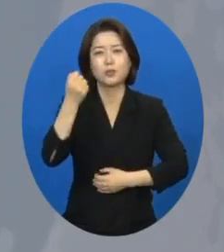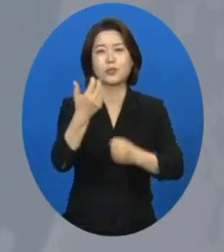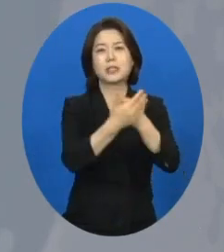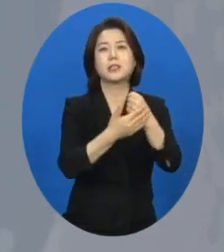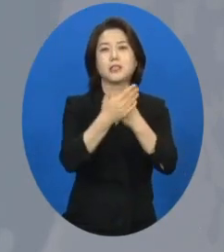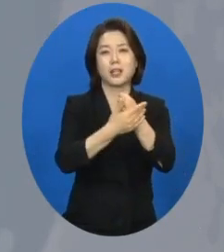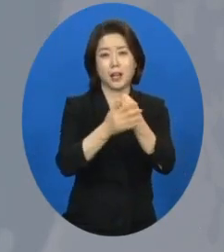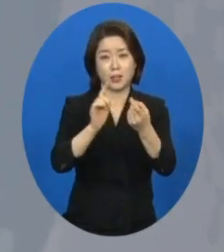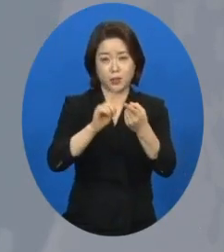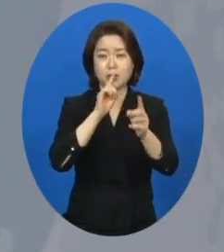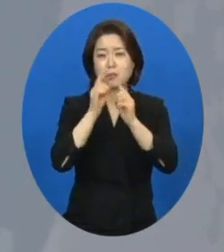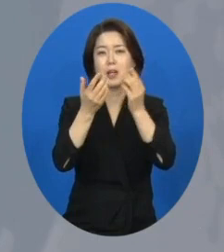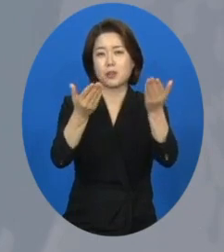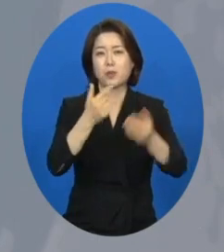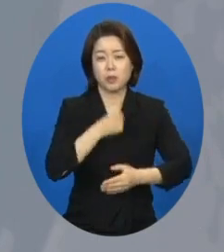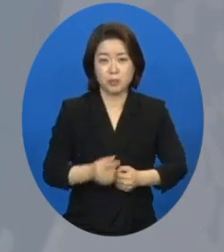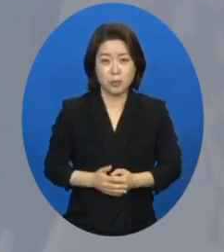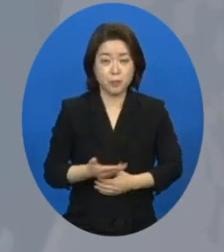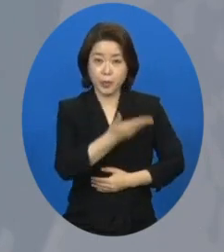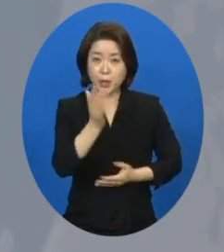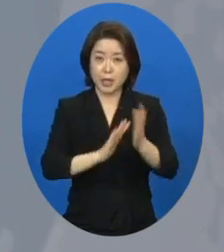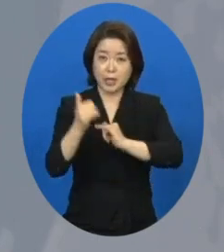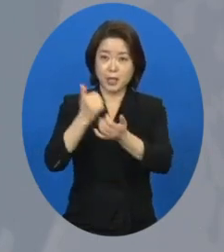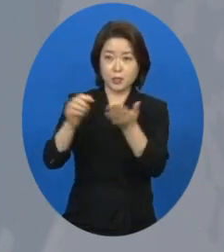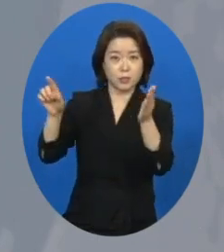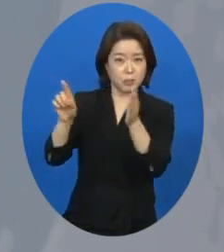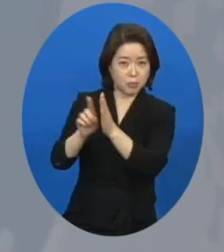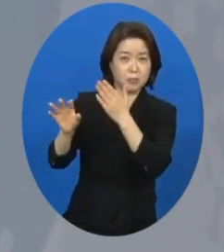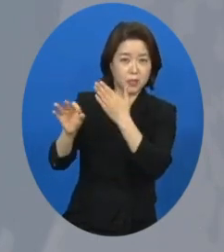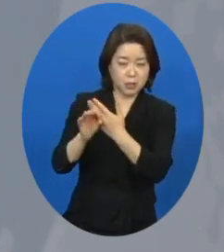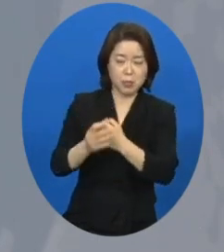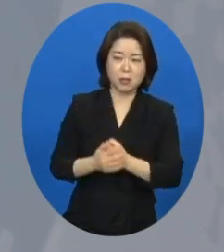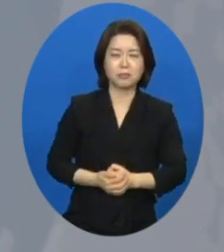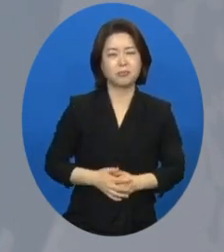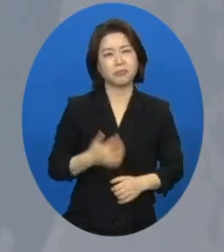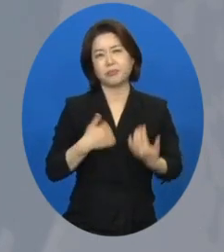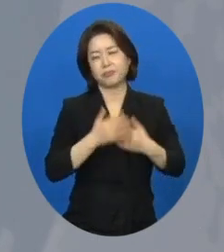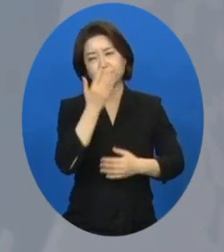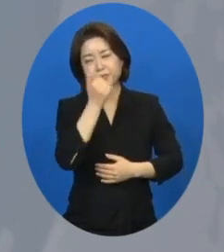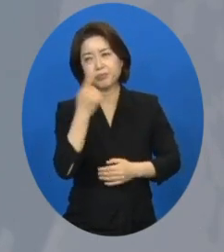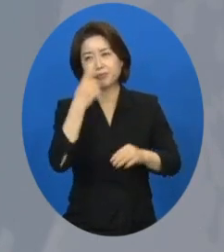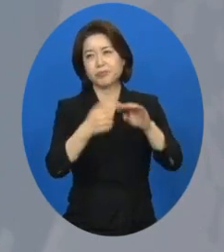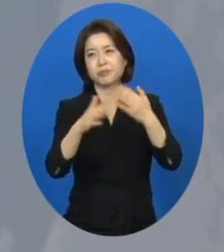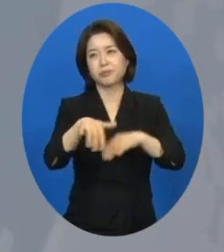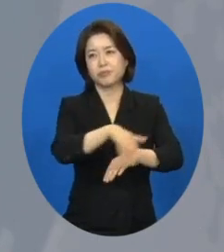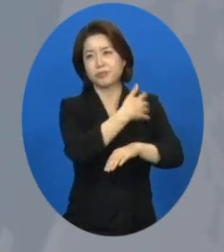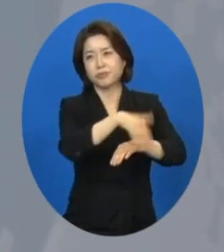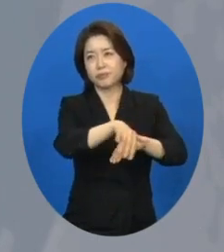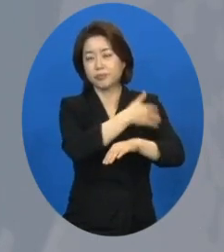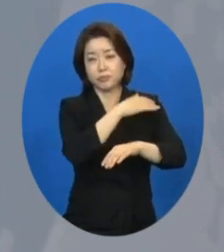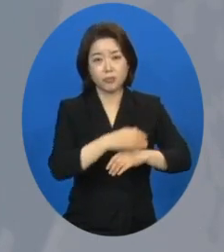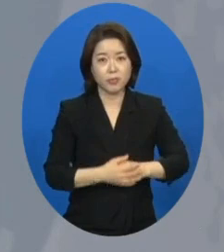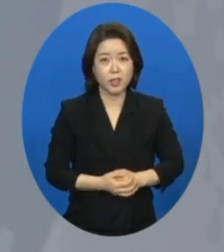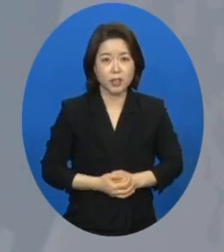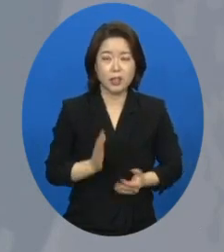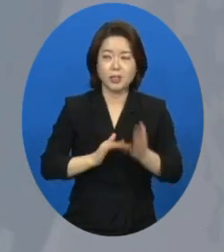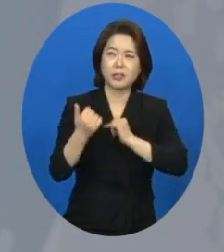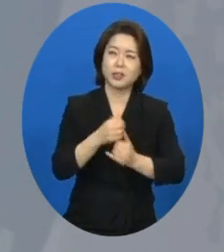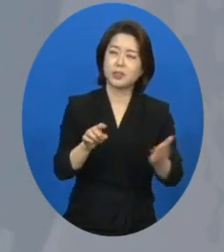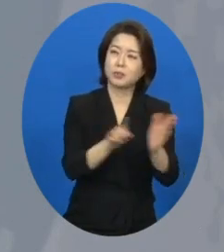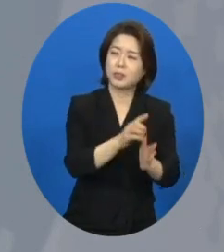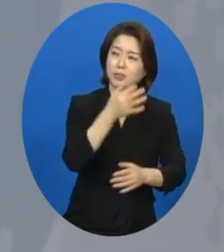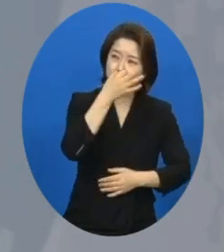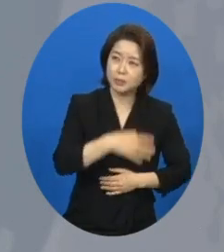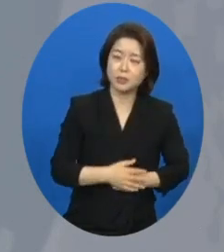거예요. 여러분이 예수님을 믿으면 절대로 재미없게 그저 교회만 다니고 예수 믿는 것도 힘들다 이런